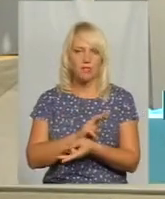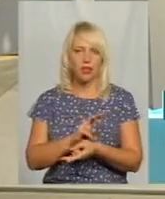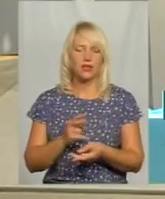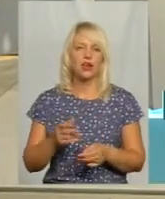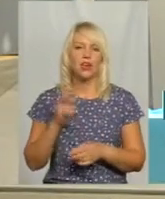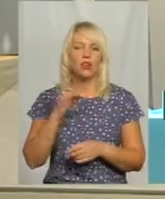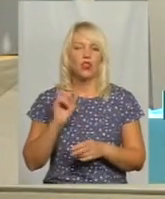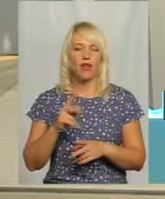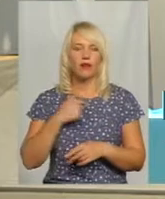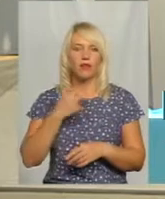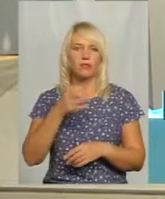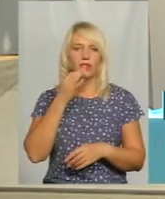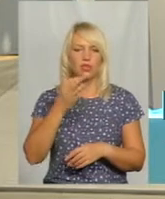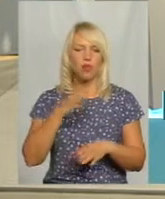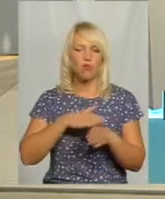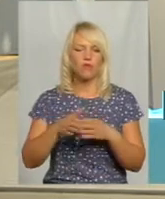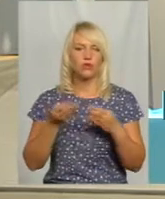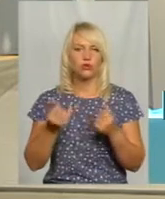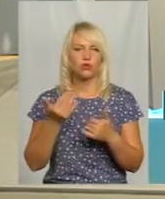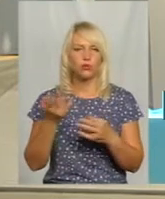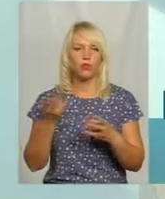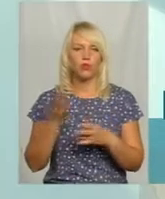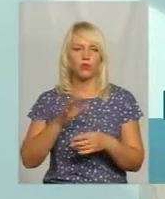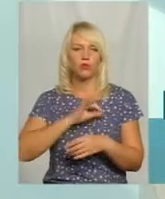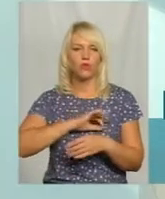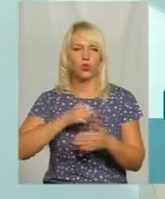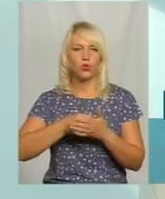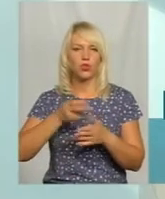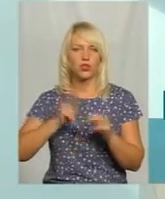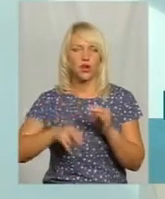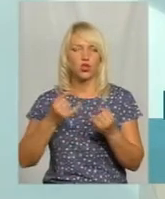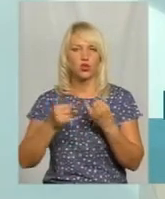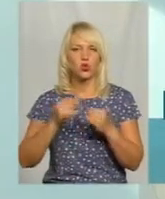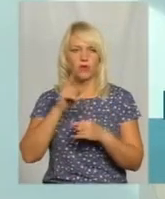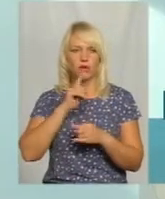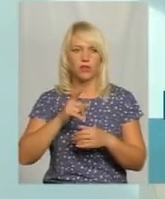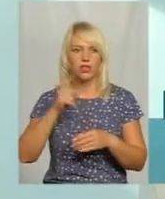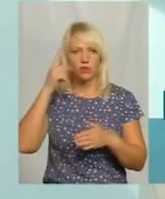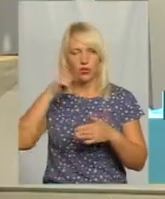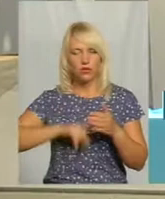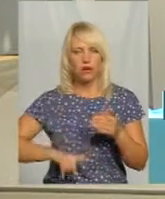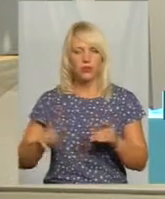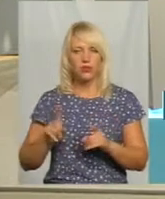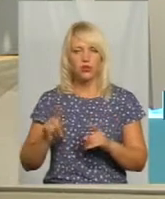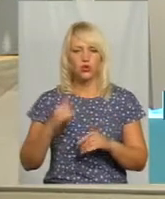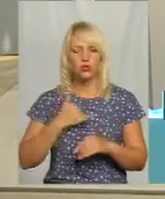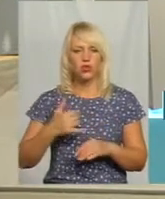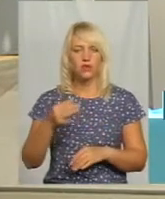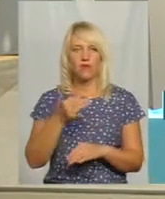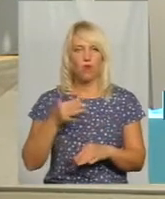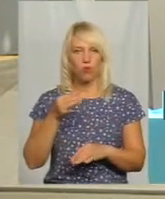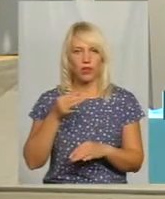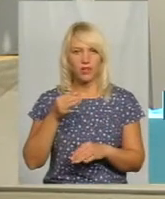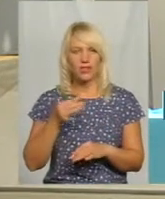сказала, повністю всі кошти мають бути використані до кінця жовтня місяця. Сподіваємося, що в нас в області,